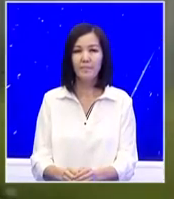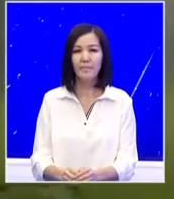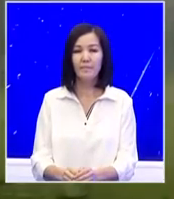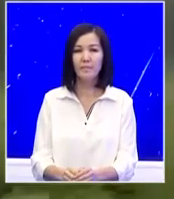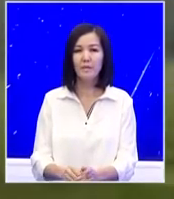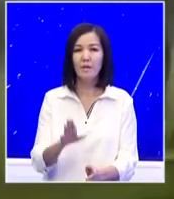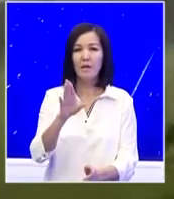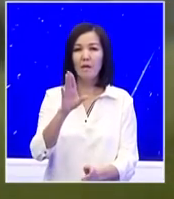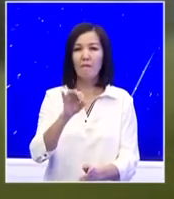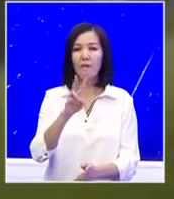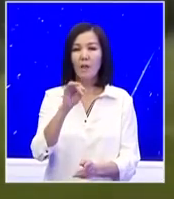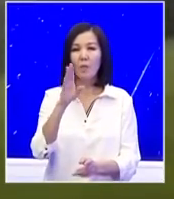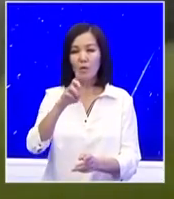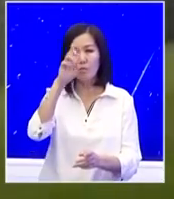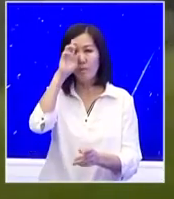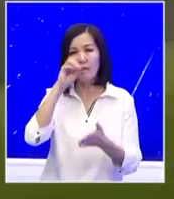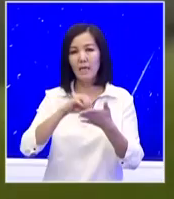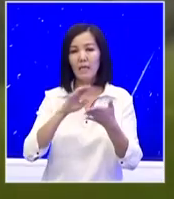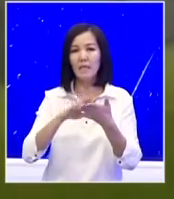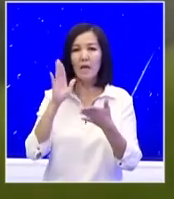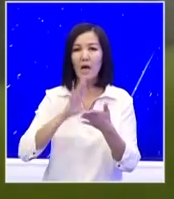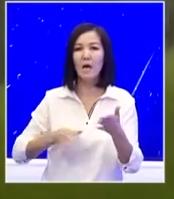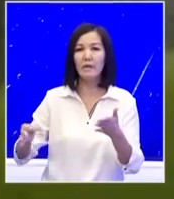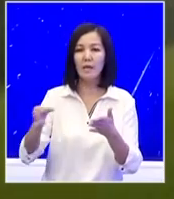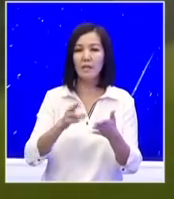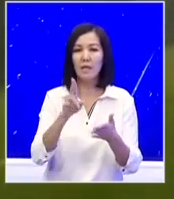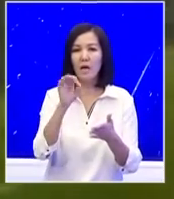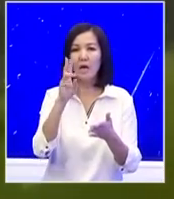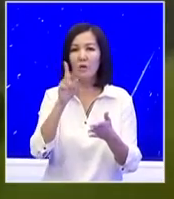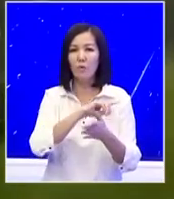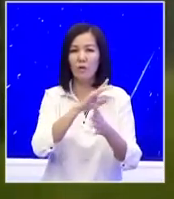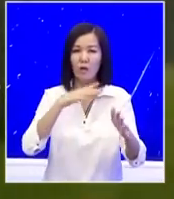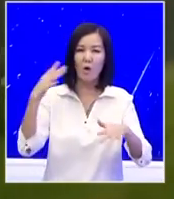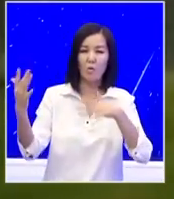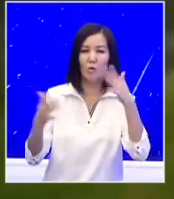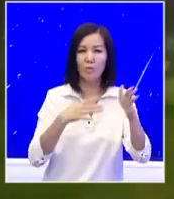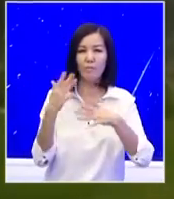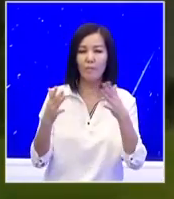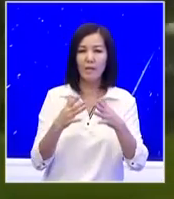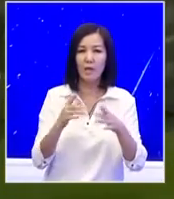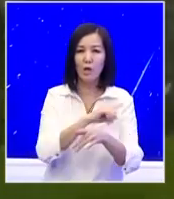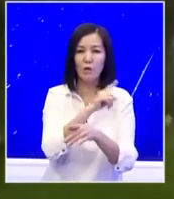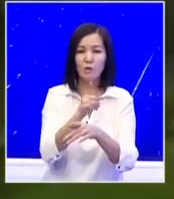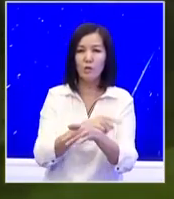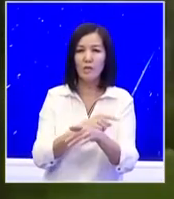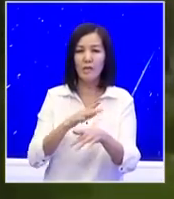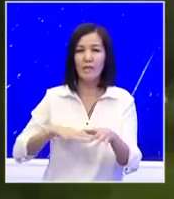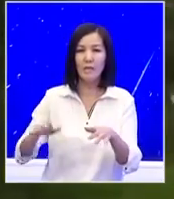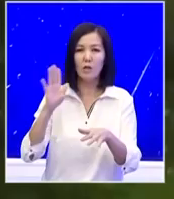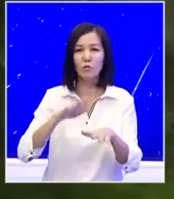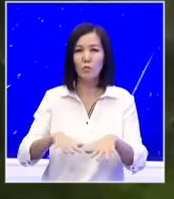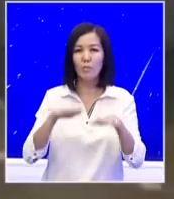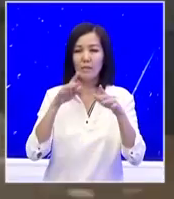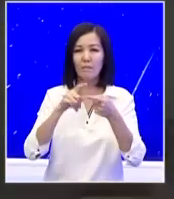Ал Вануату мемлекетінде орналасқан арал тұрғындары король тропикал дауылмен күресіп жатыр. Оның күшейтілгеннен елді мекендерді су